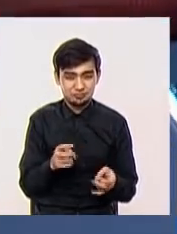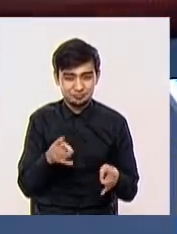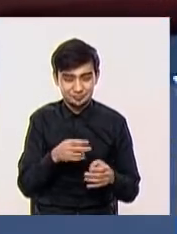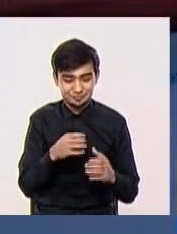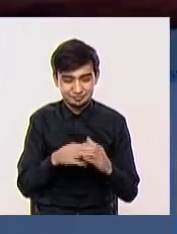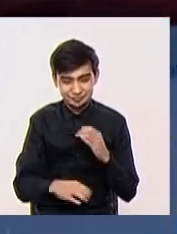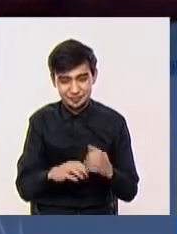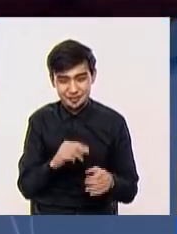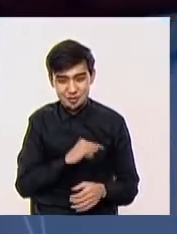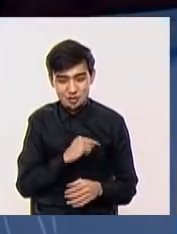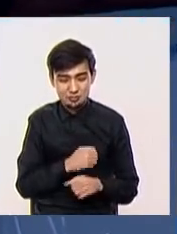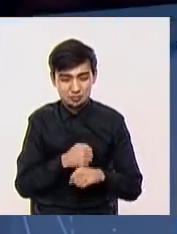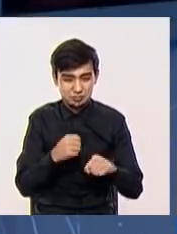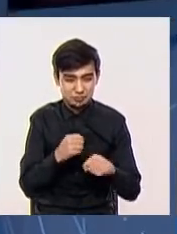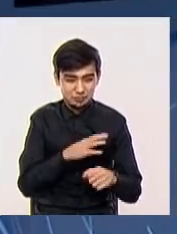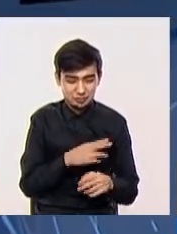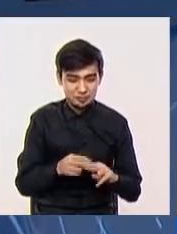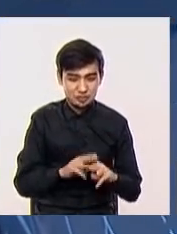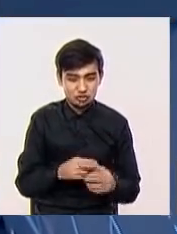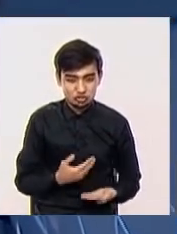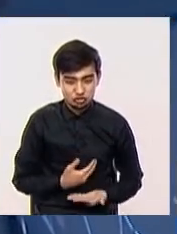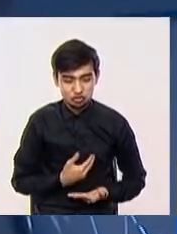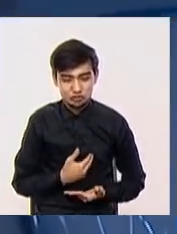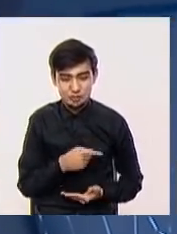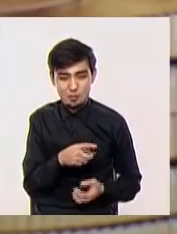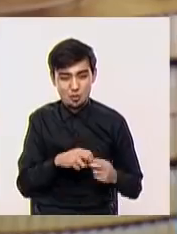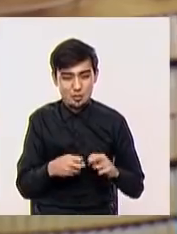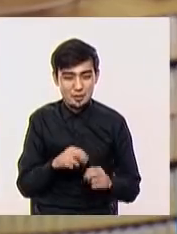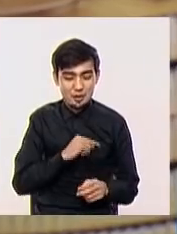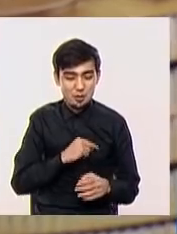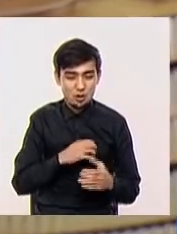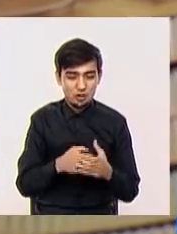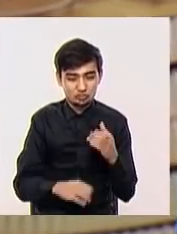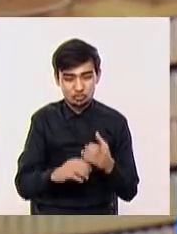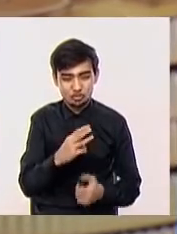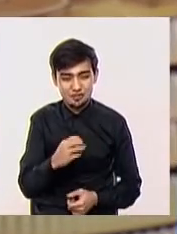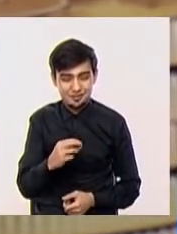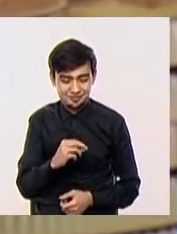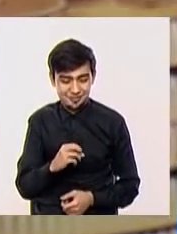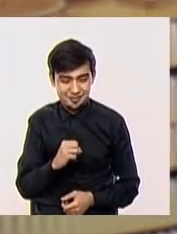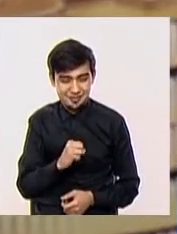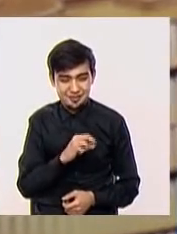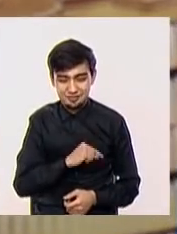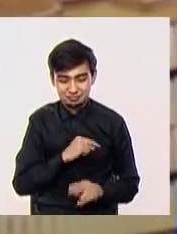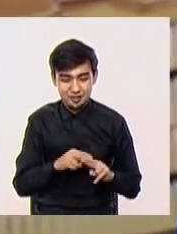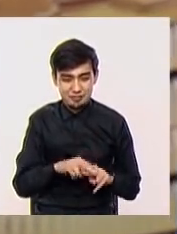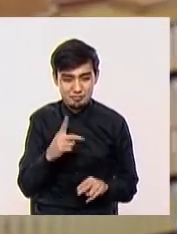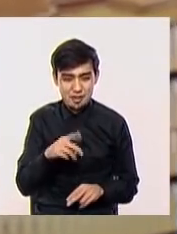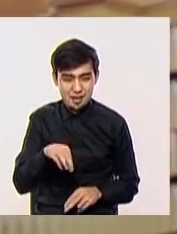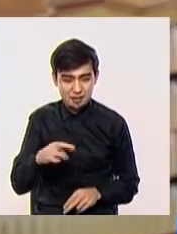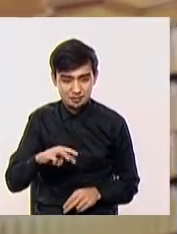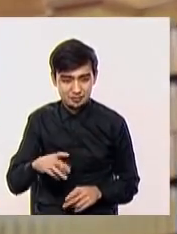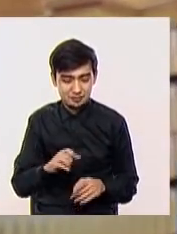всего прочего, обещал решить жилищную проблему работников этой сферы. Из бюджета области выделили 1 миллиард тенге на